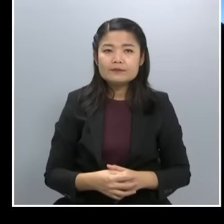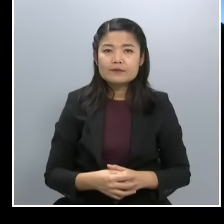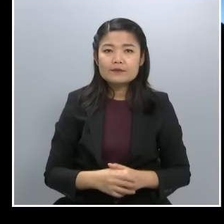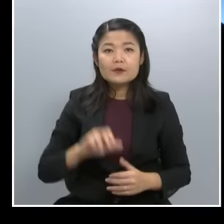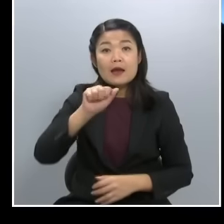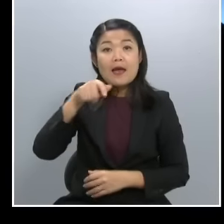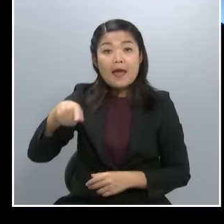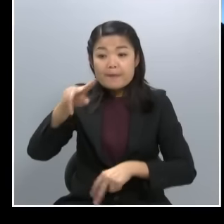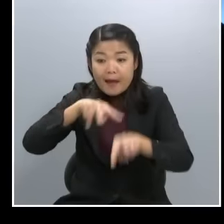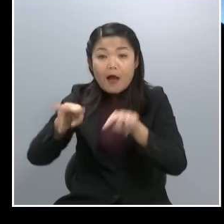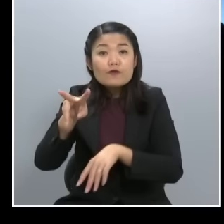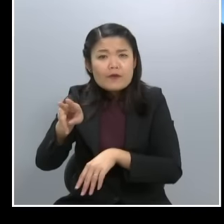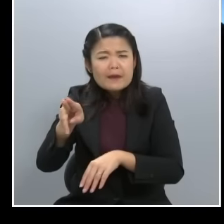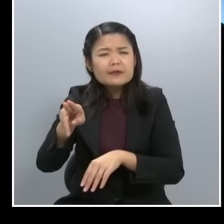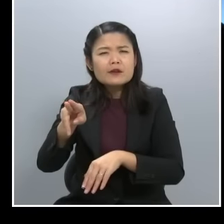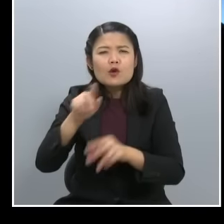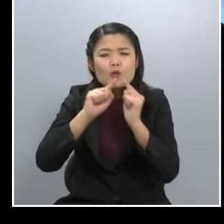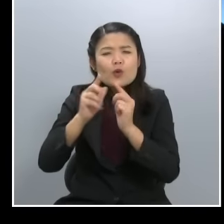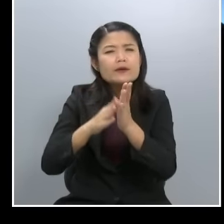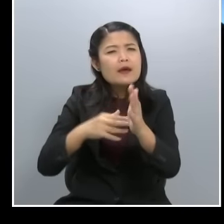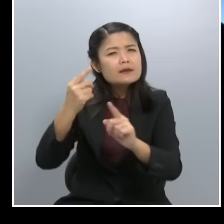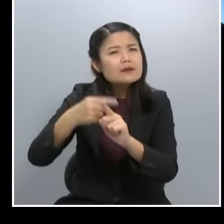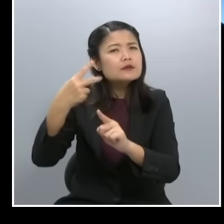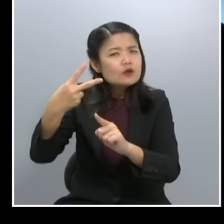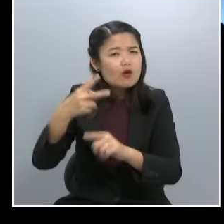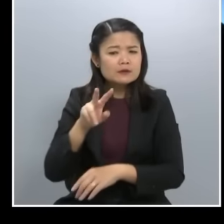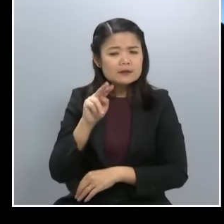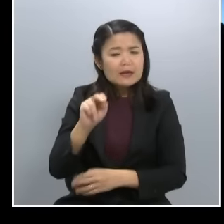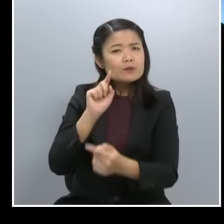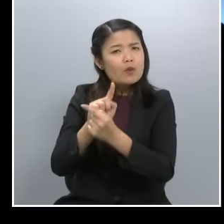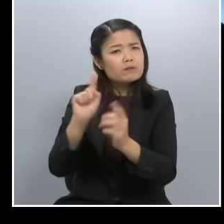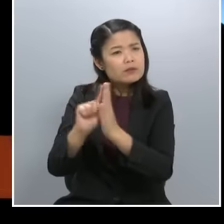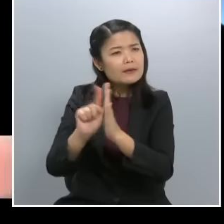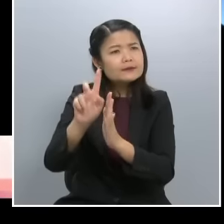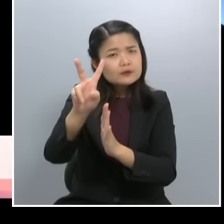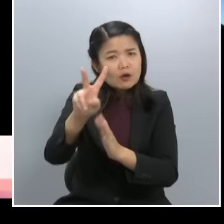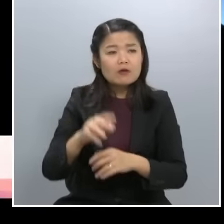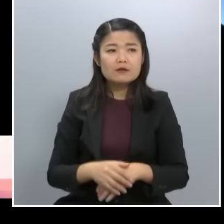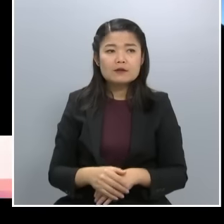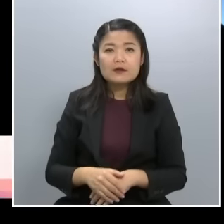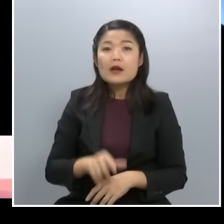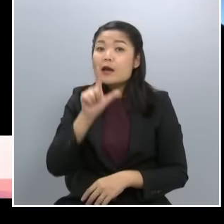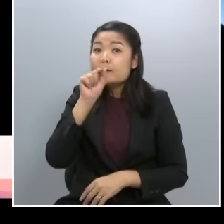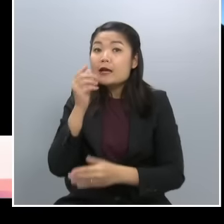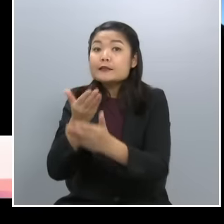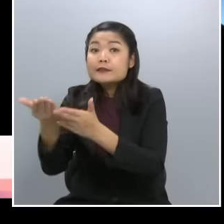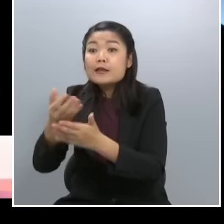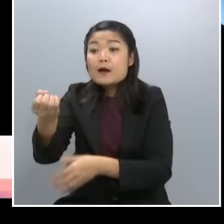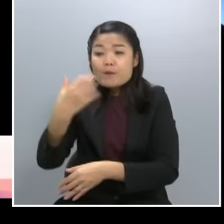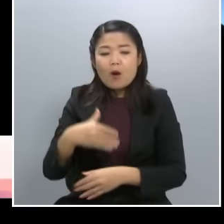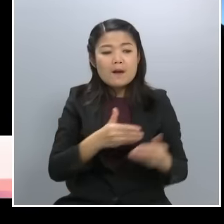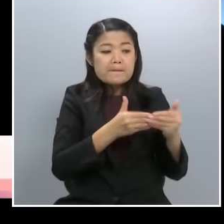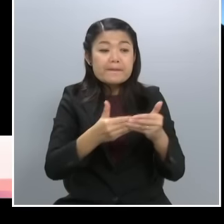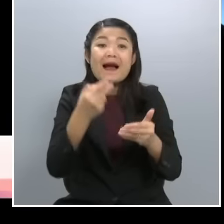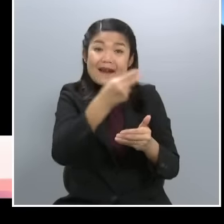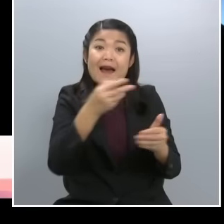หาคู่อ่ะค่ะประมาณ 2เดือนอ่ะค่ะเพิ่งเป็นนักเจอได้ 2-3ครั้งมงคะเคซื้อไก่มาแล้วเบอกว่าให้พาหลานมากิน